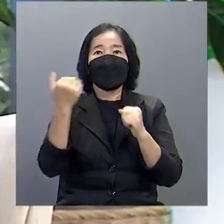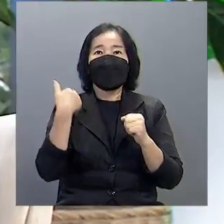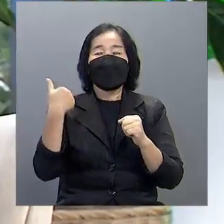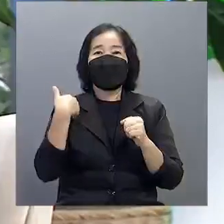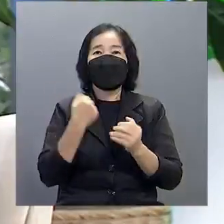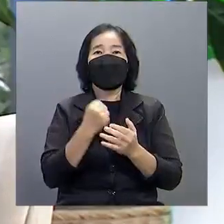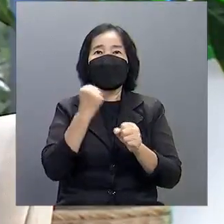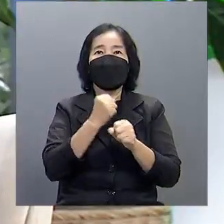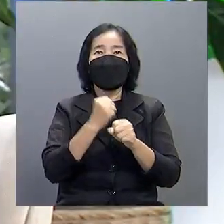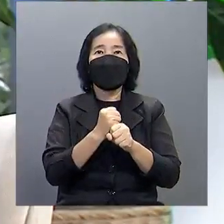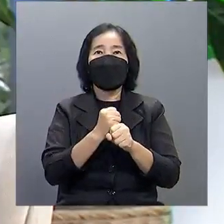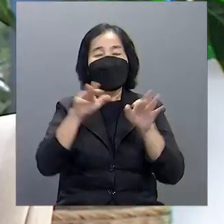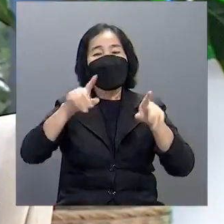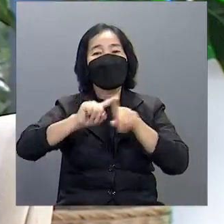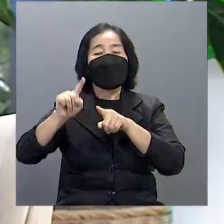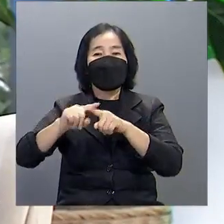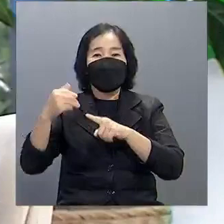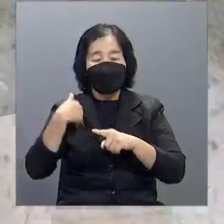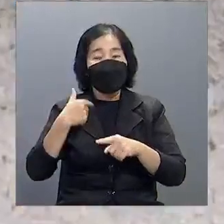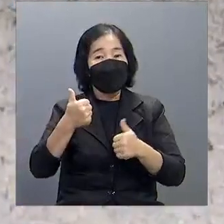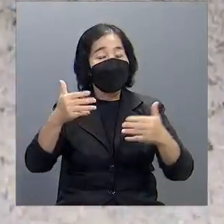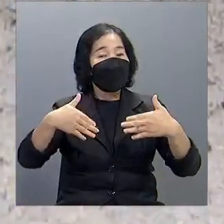ายแล้วผลตอบรับถือว่าดีทีเดียวค่ะ